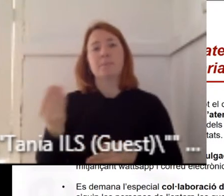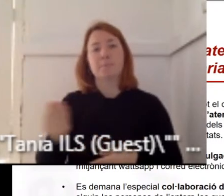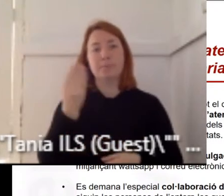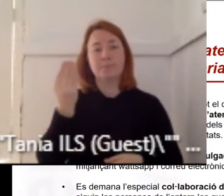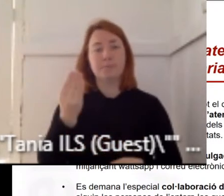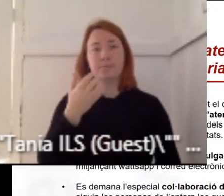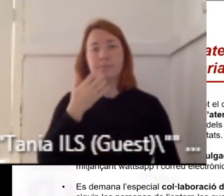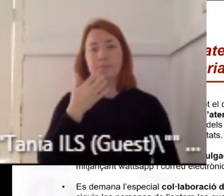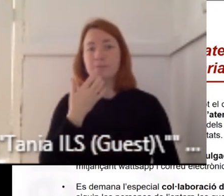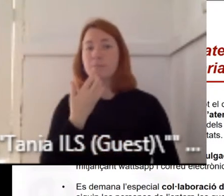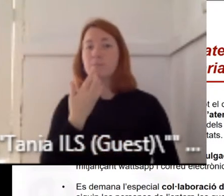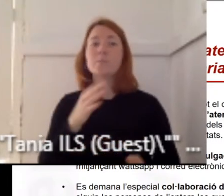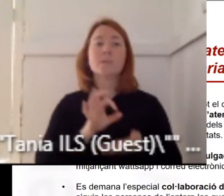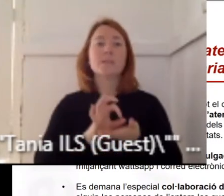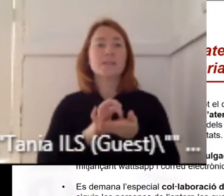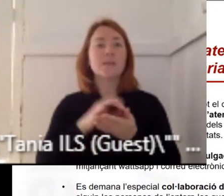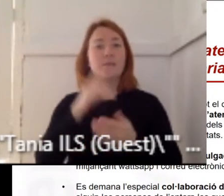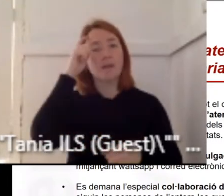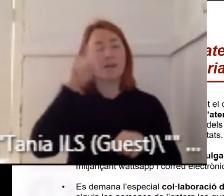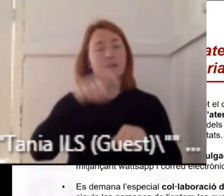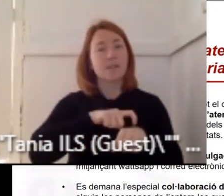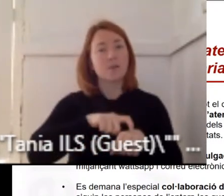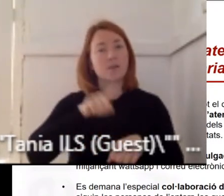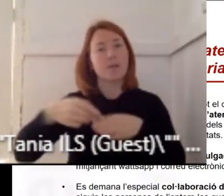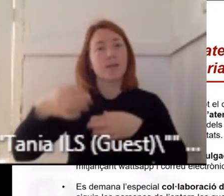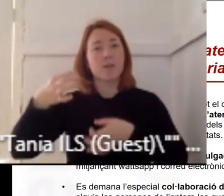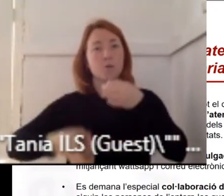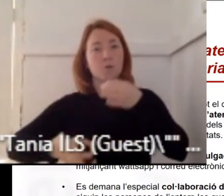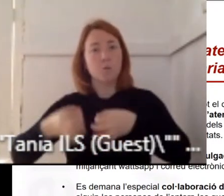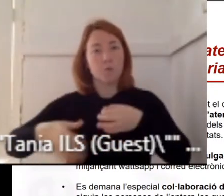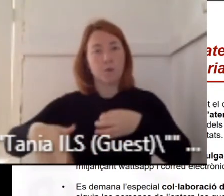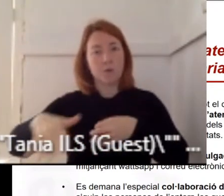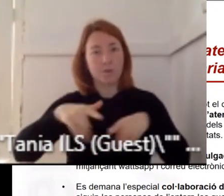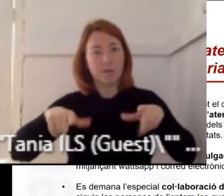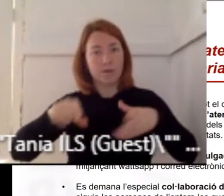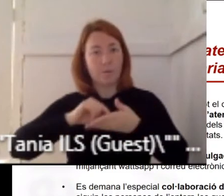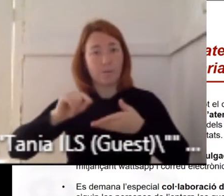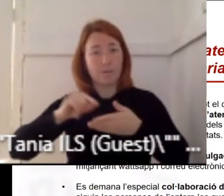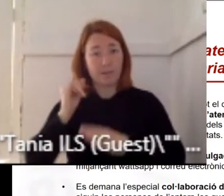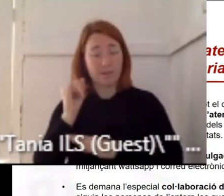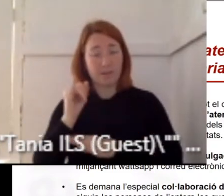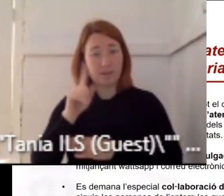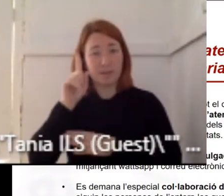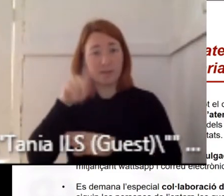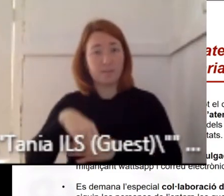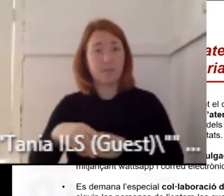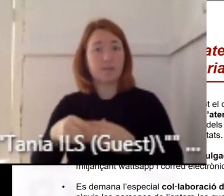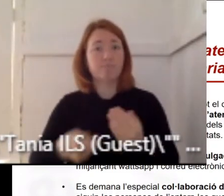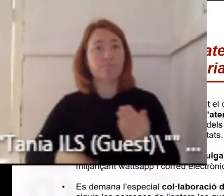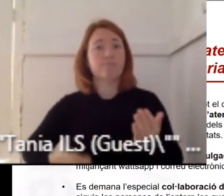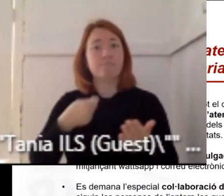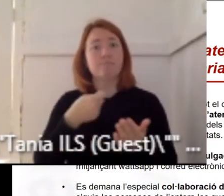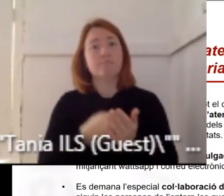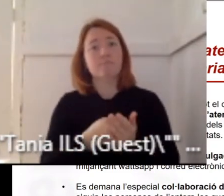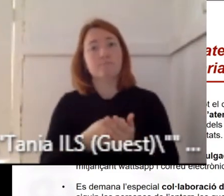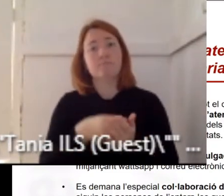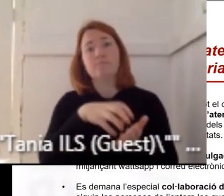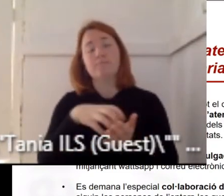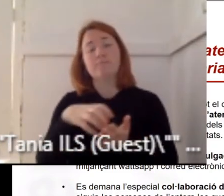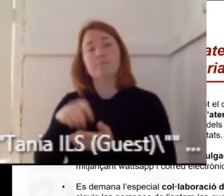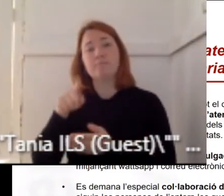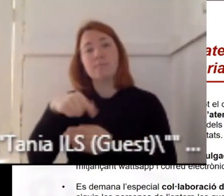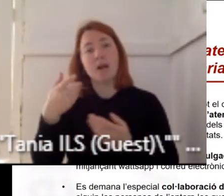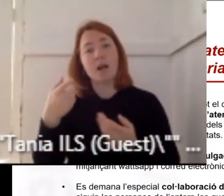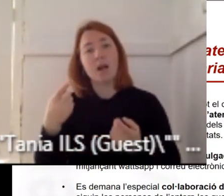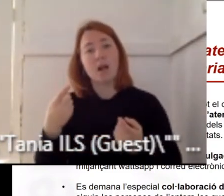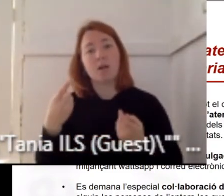els serveis psicològics i jurídics de les pròpies oficines de l'Institut, el finançament als ens locals per diferents vies per reforçar els